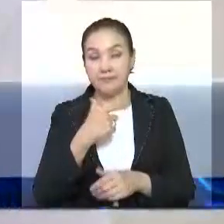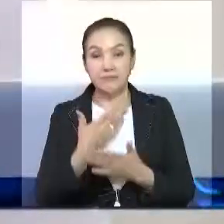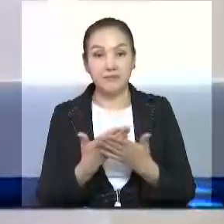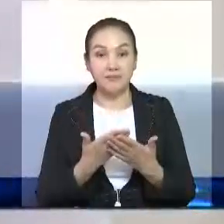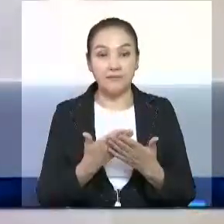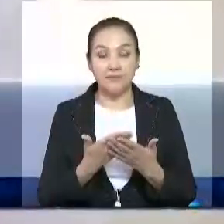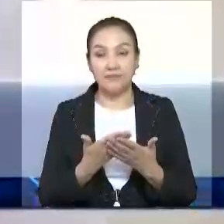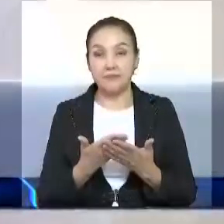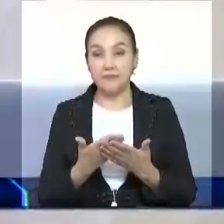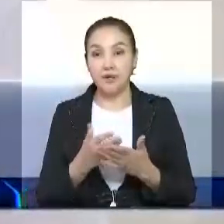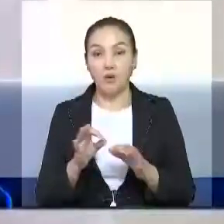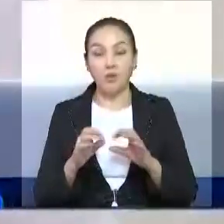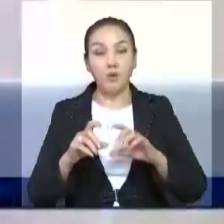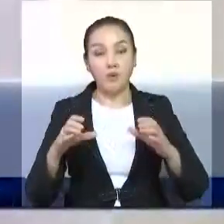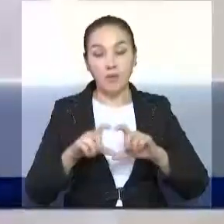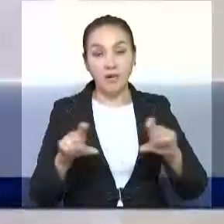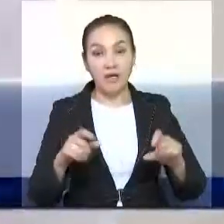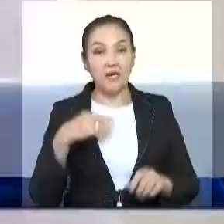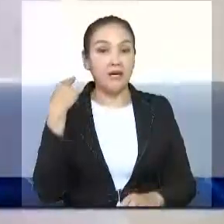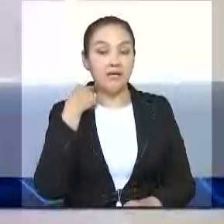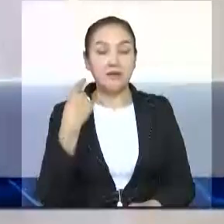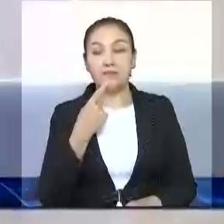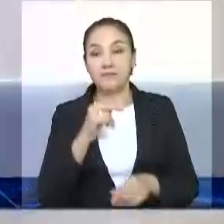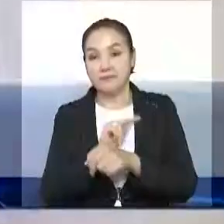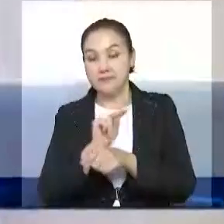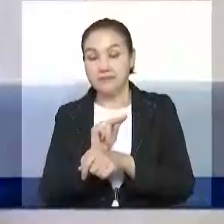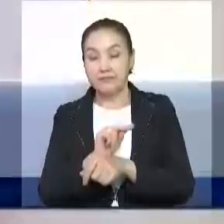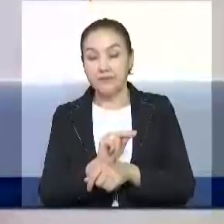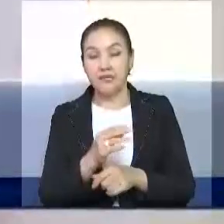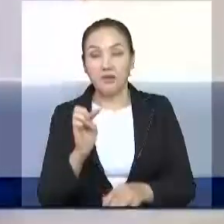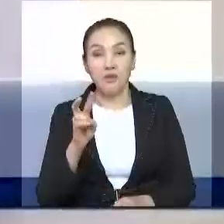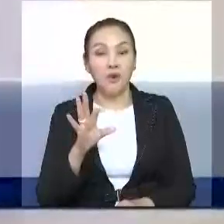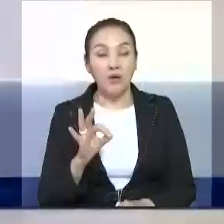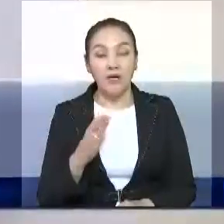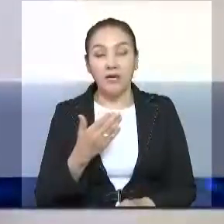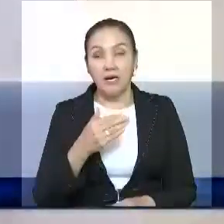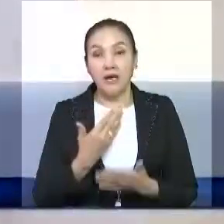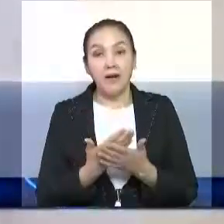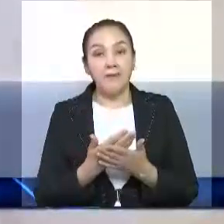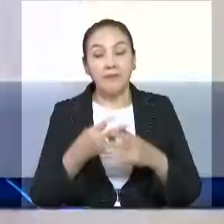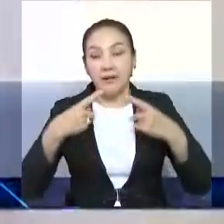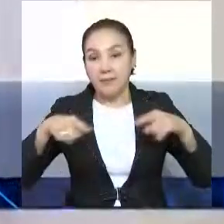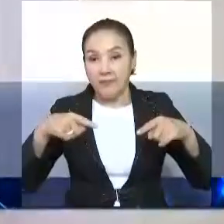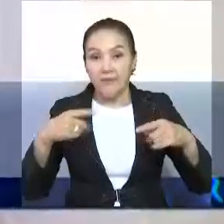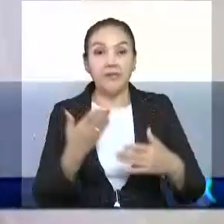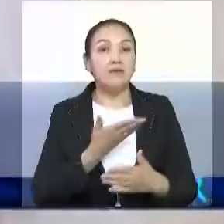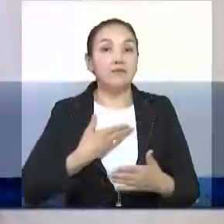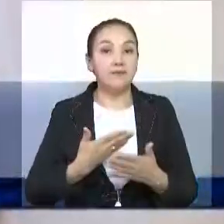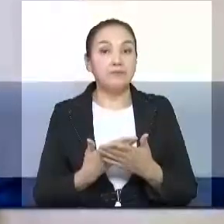осы орталықта ағылшын тілінен сабақ беремін. Но бірақ ағылшын тілінен өзге де басқа да